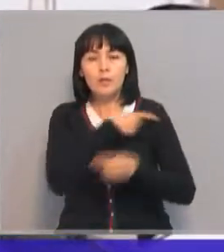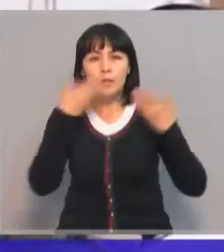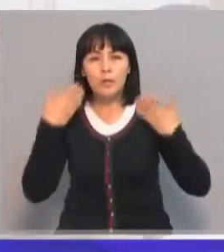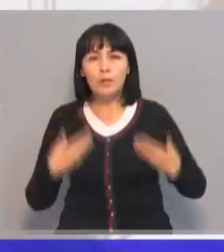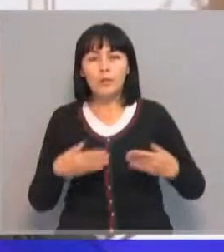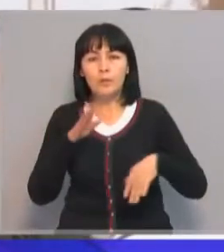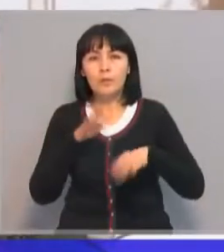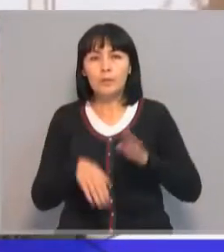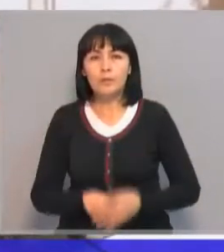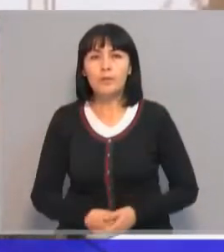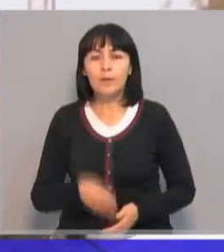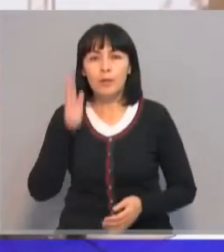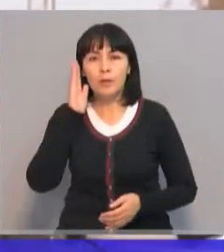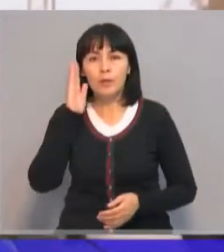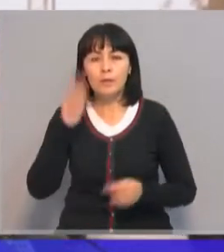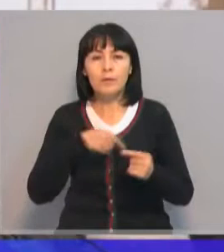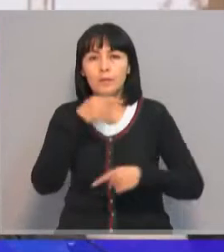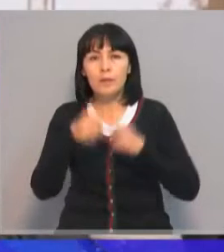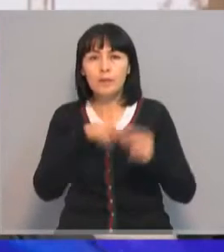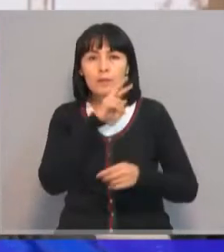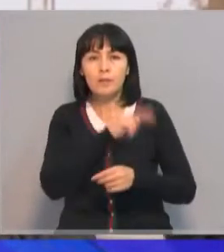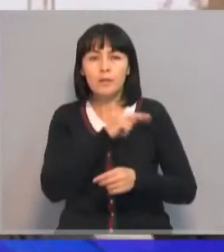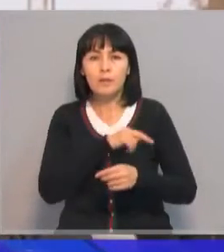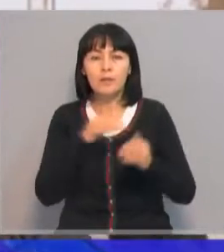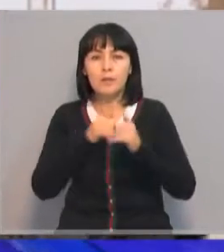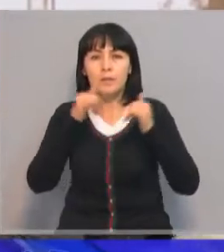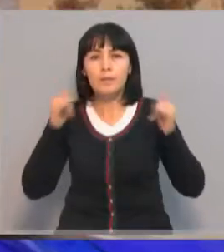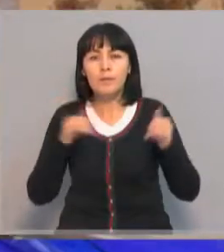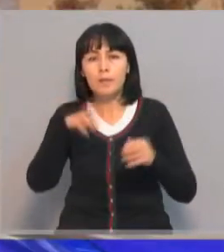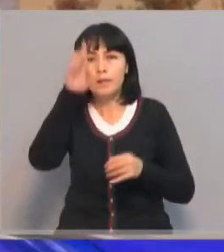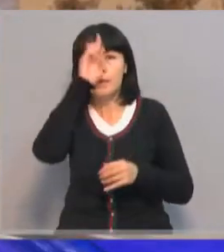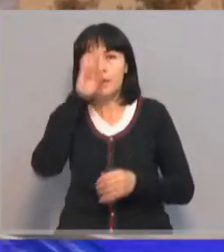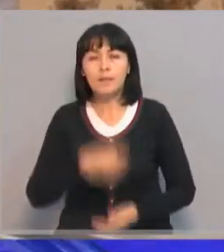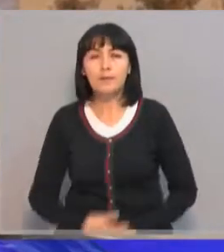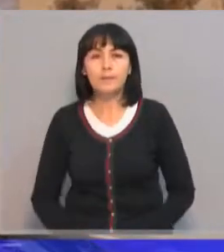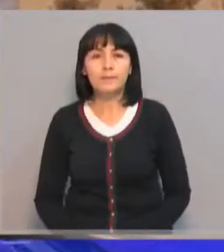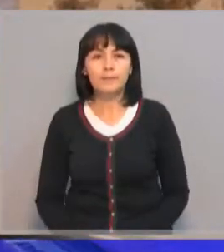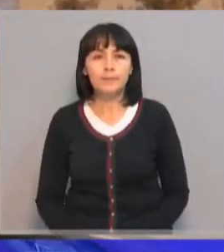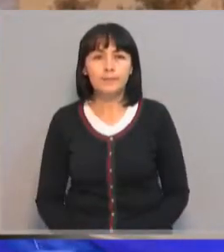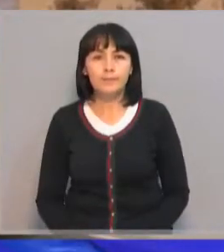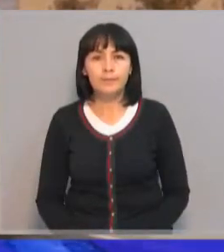духом силен. Будем и в дальнейшем работать над процветанием страны.